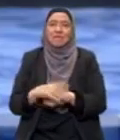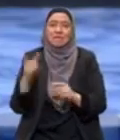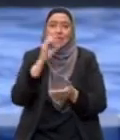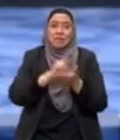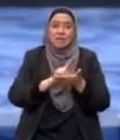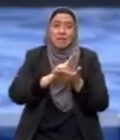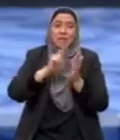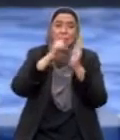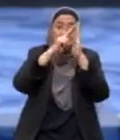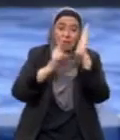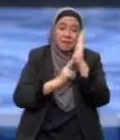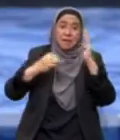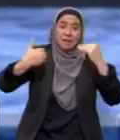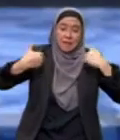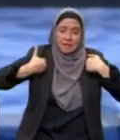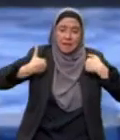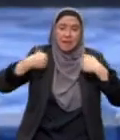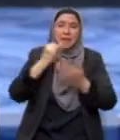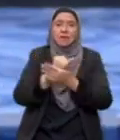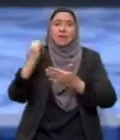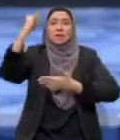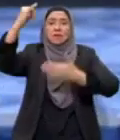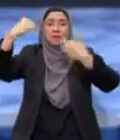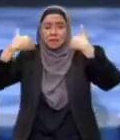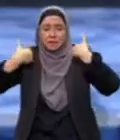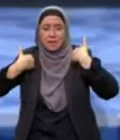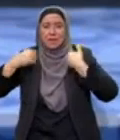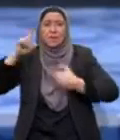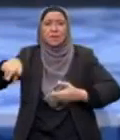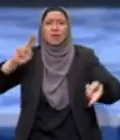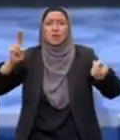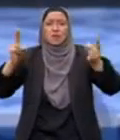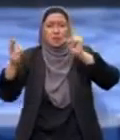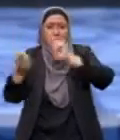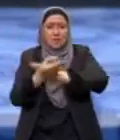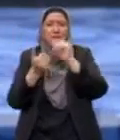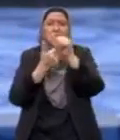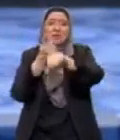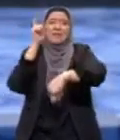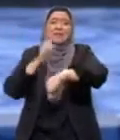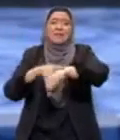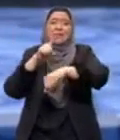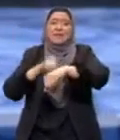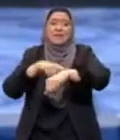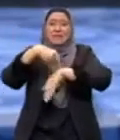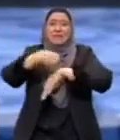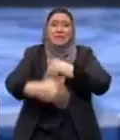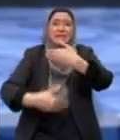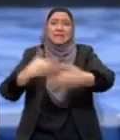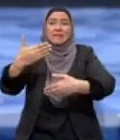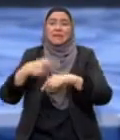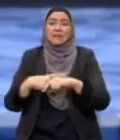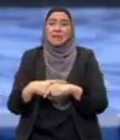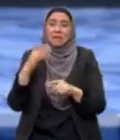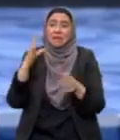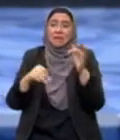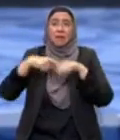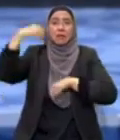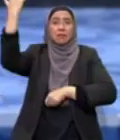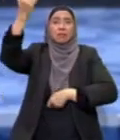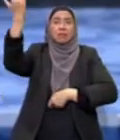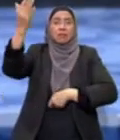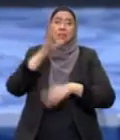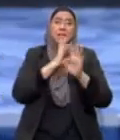mengikut pengederan zaman contohnya yang saya sebut yang mana yang amat berhormat dalam belanjawan bersebut tentang Ai artif